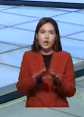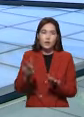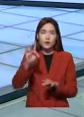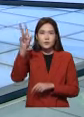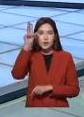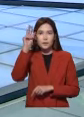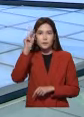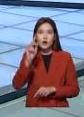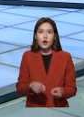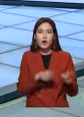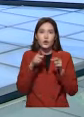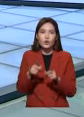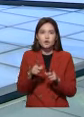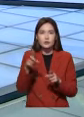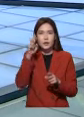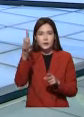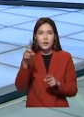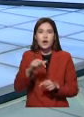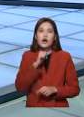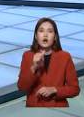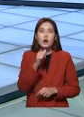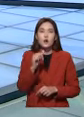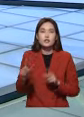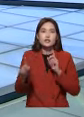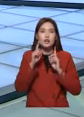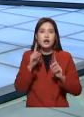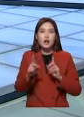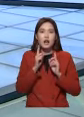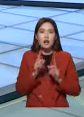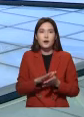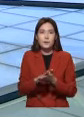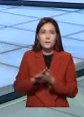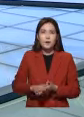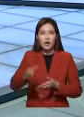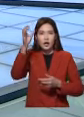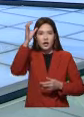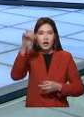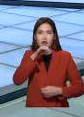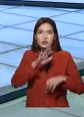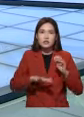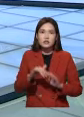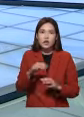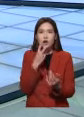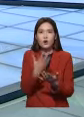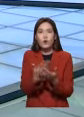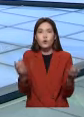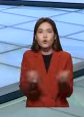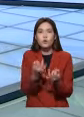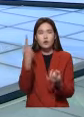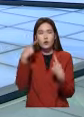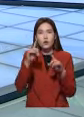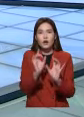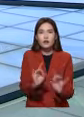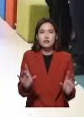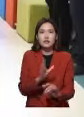қуатты мемлекеттер көшін бастайды. Қостанайда өткен өңіраралық ынтымақтастық форумында ғалымдар мен сарапшылар құнды пікір толғамды ойымен